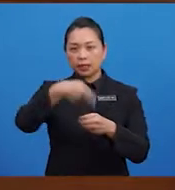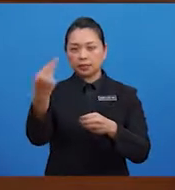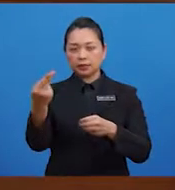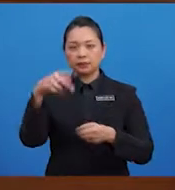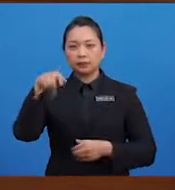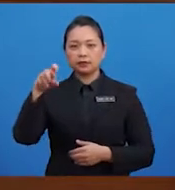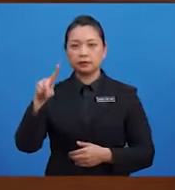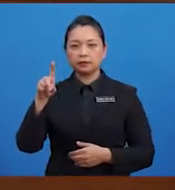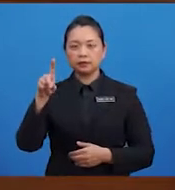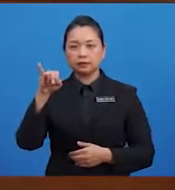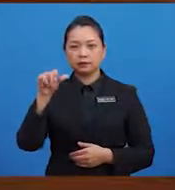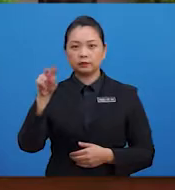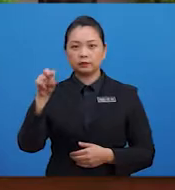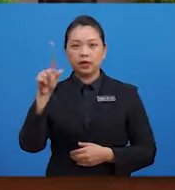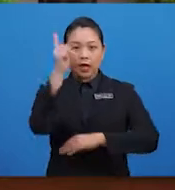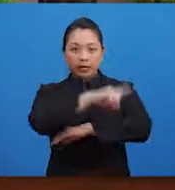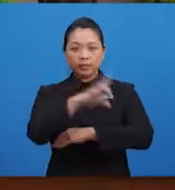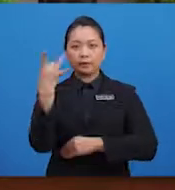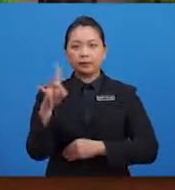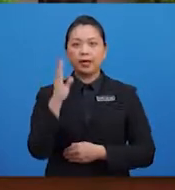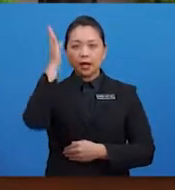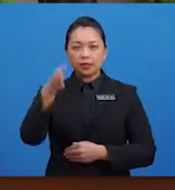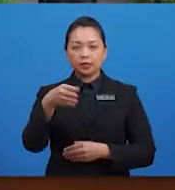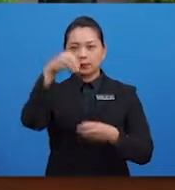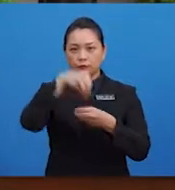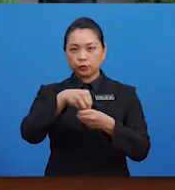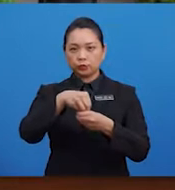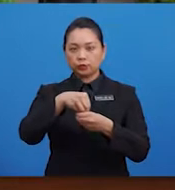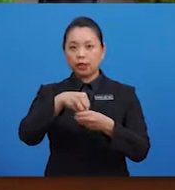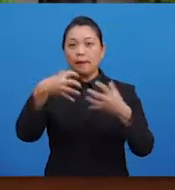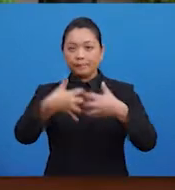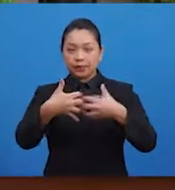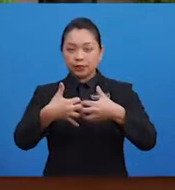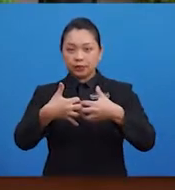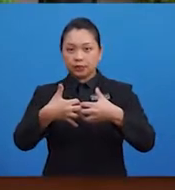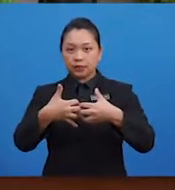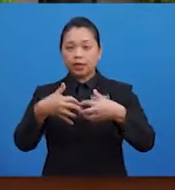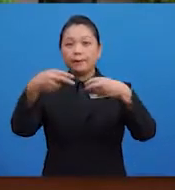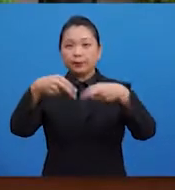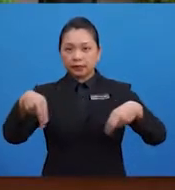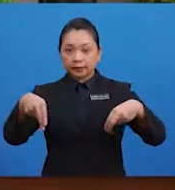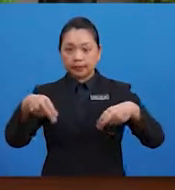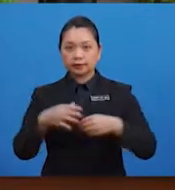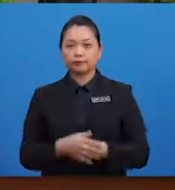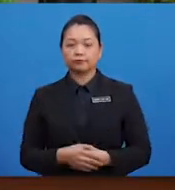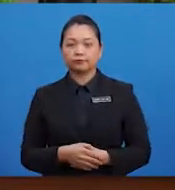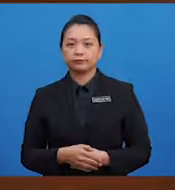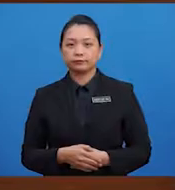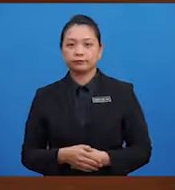pendianan pada hari ke-18 akan dimasukkan ke dalam mesin penetas atau dikenali sebagai